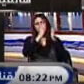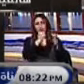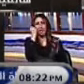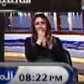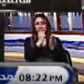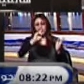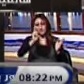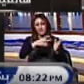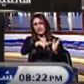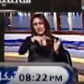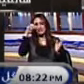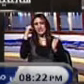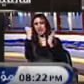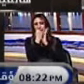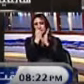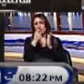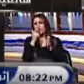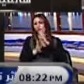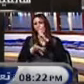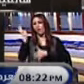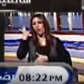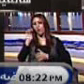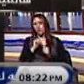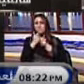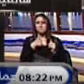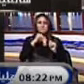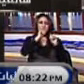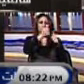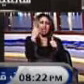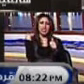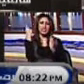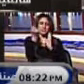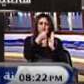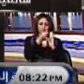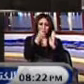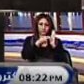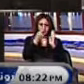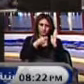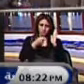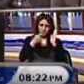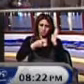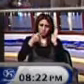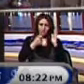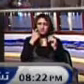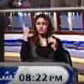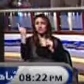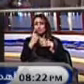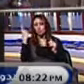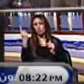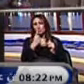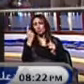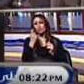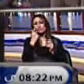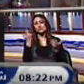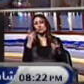الأختان وسرقوها وفقدوها، وده اتعمل بيه محاضر شرطة، والشرطة بتتابع هذه العملية حتى